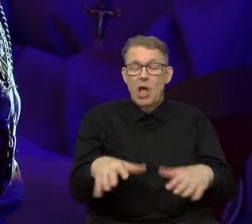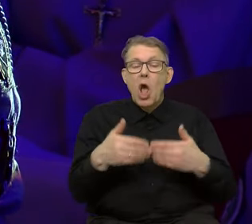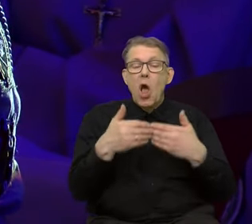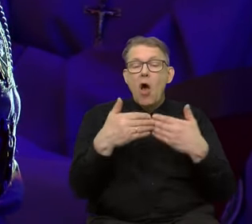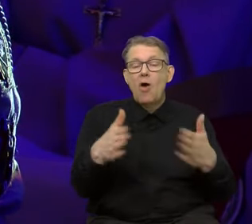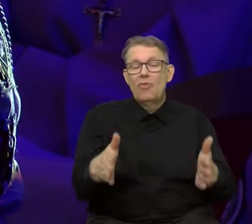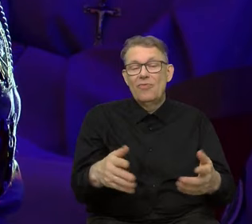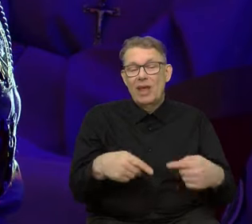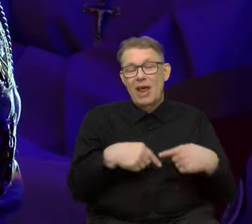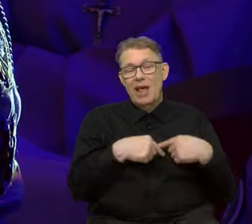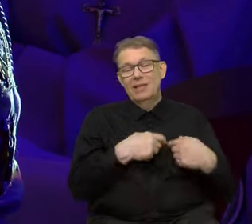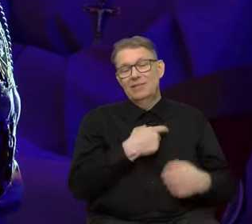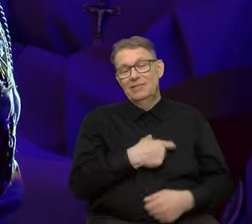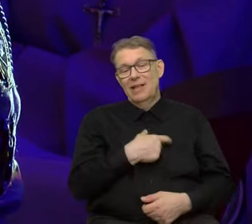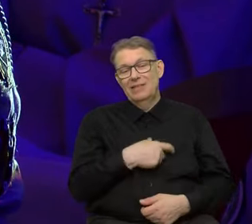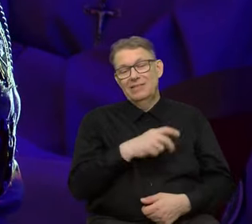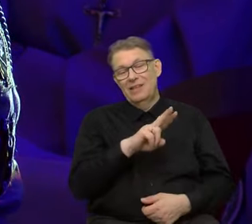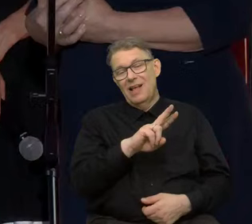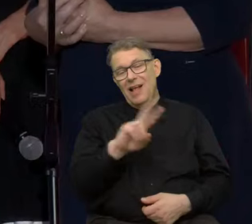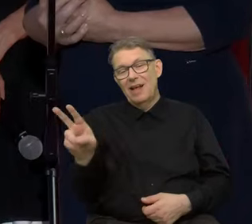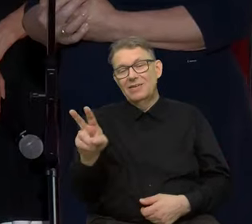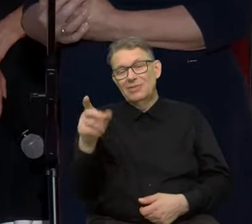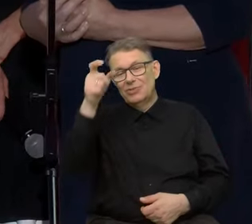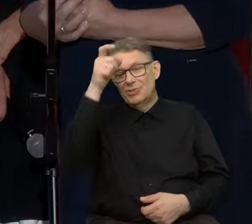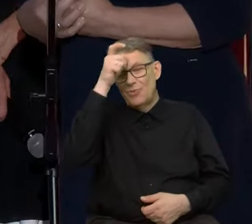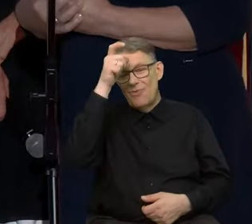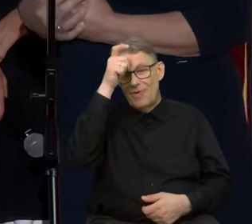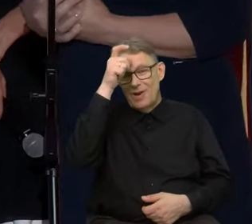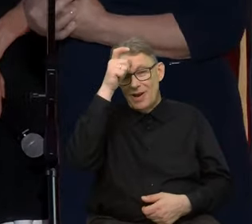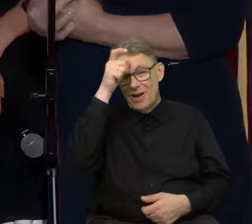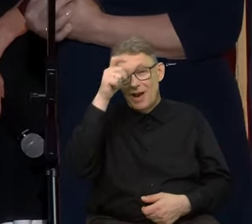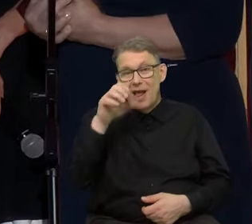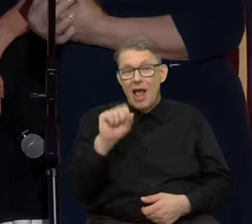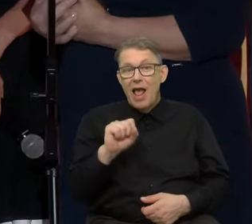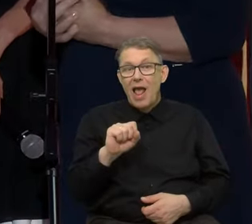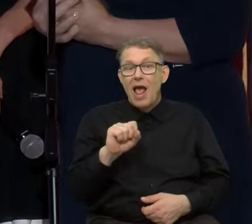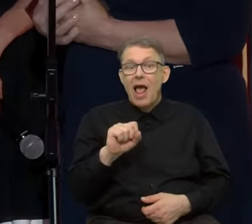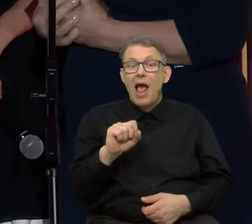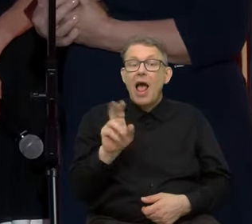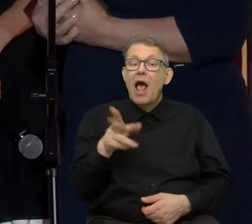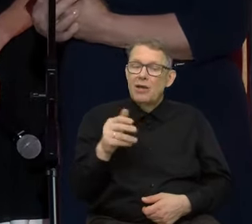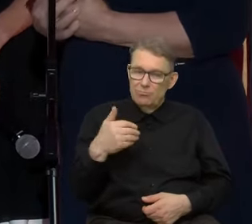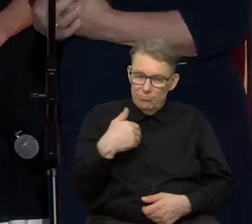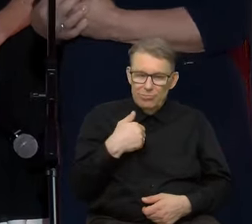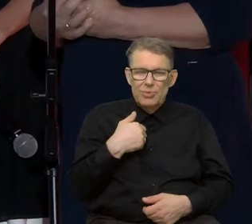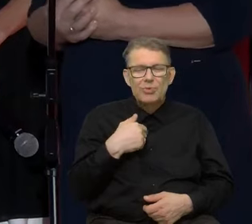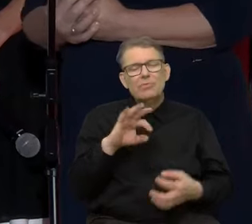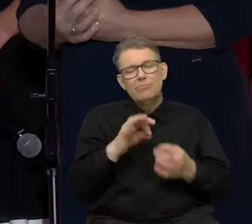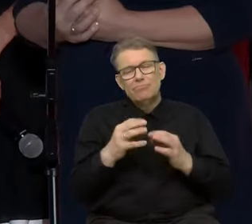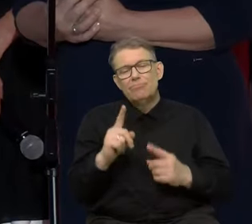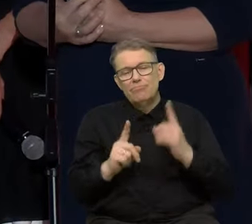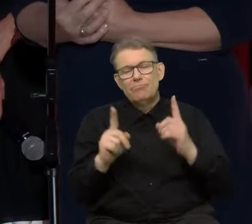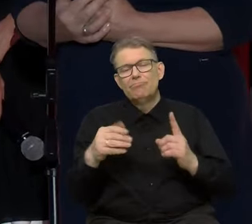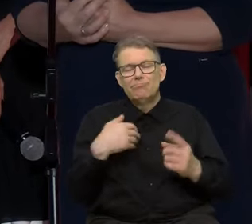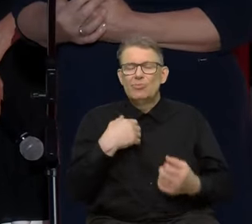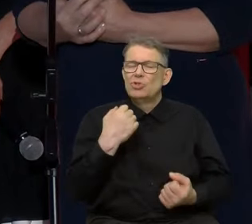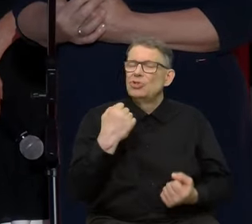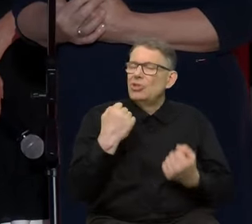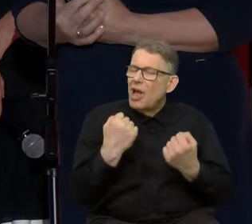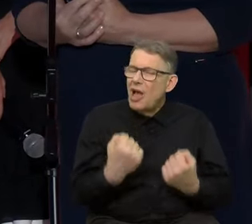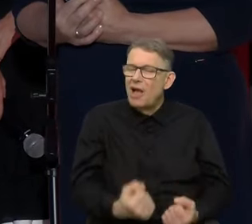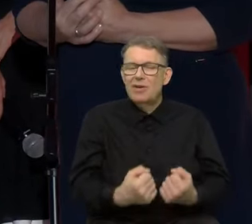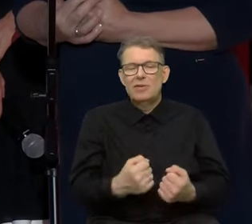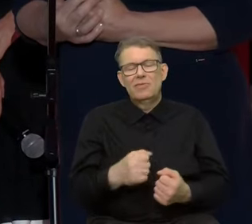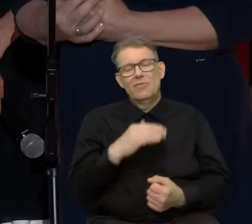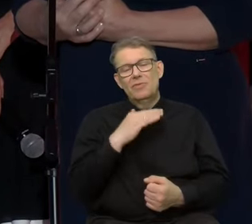otwiera serca każdego człowieka. A kiedy już było ciężko, a bywało, jak to w życiu, wystarczyło